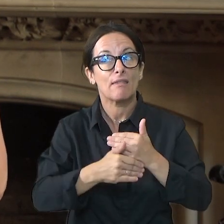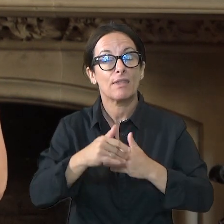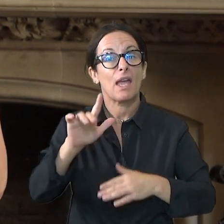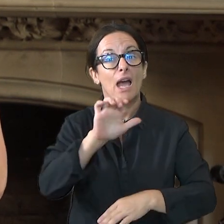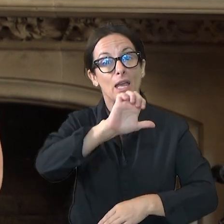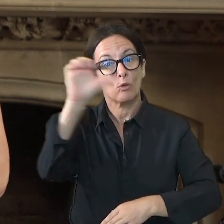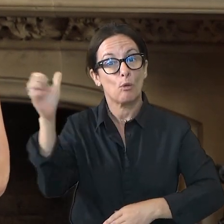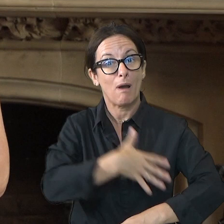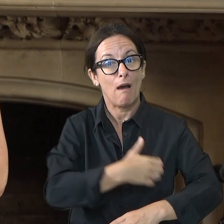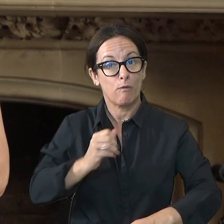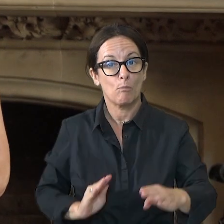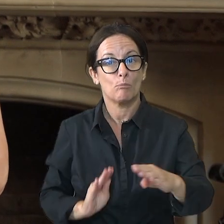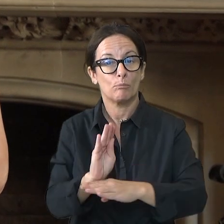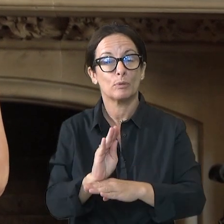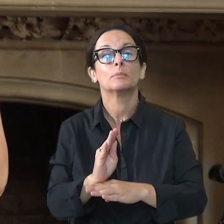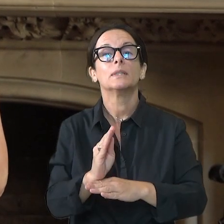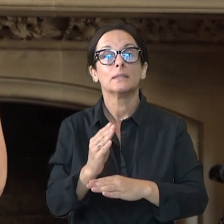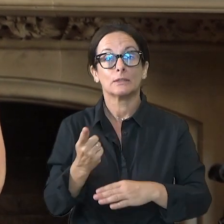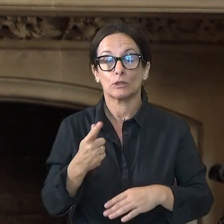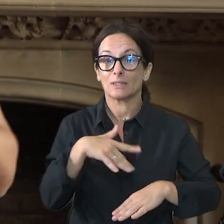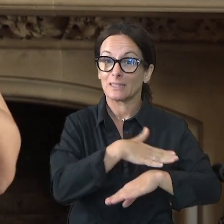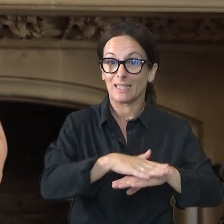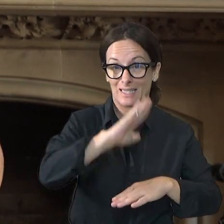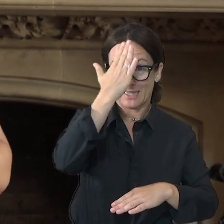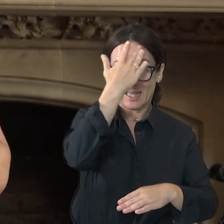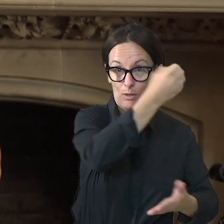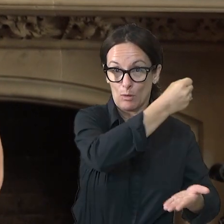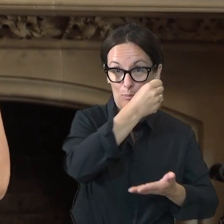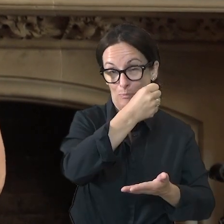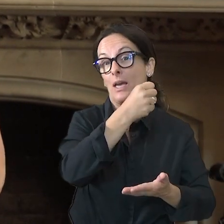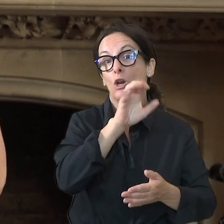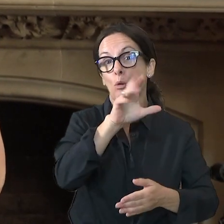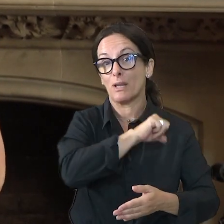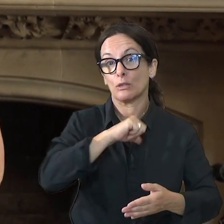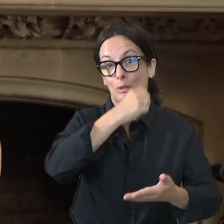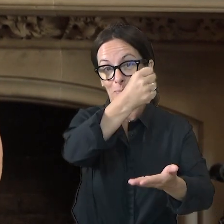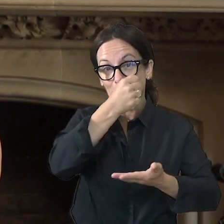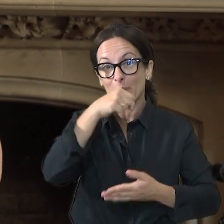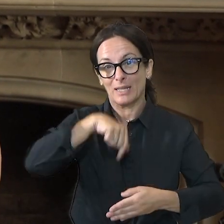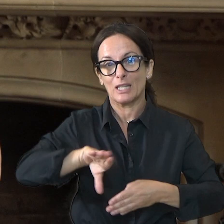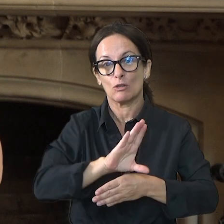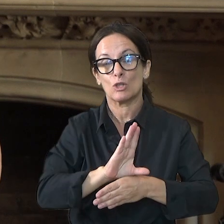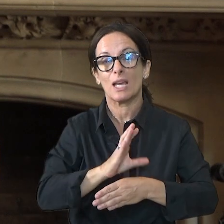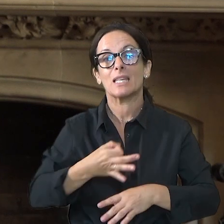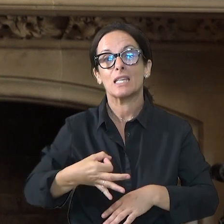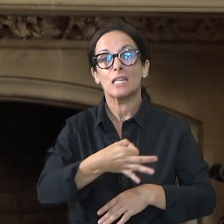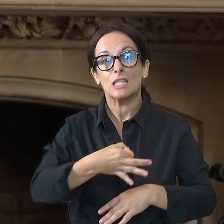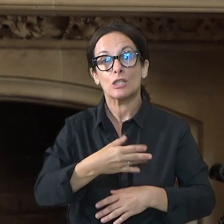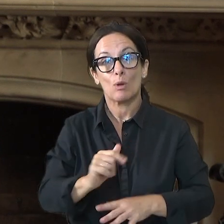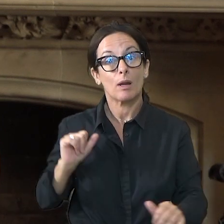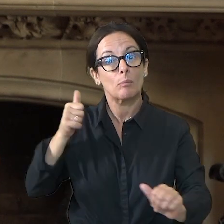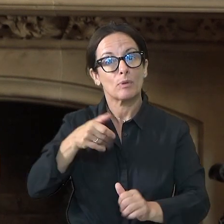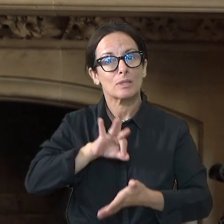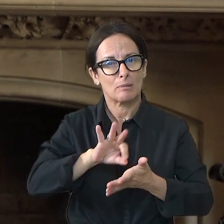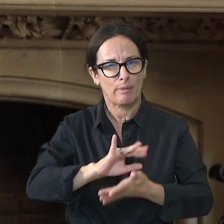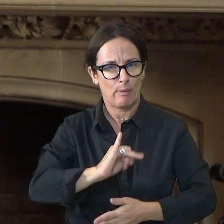iniciativa, una bona inversió que neix des de l'Estat, baixa cap a la comunitat autònoma i després arriba al Consell Insular i que permet enfortir els serveis que ja